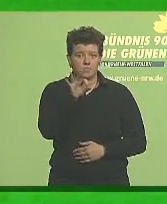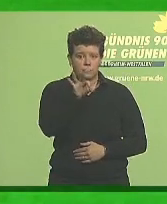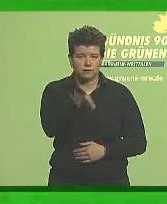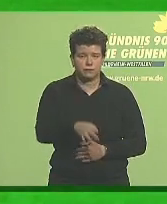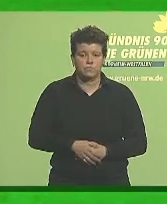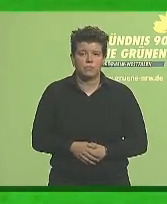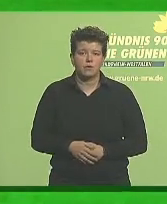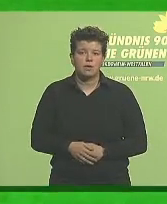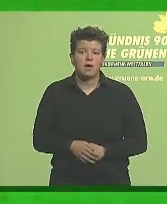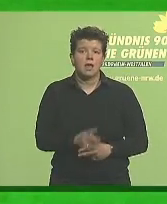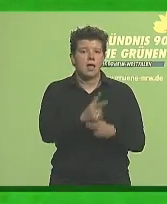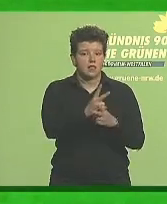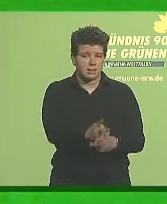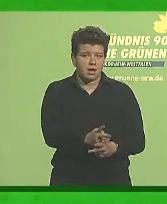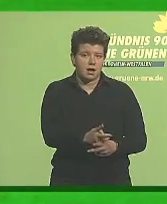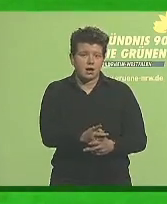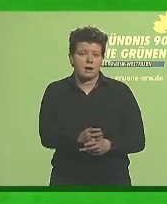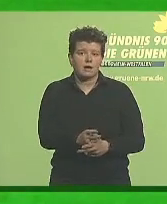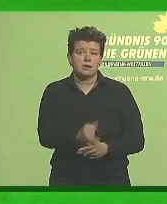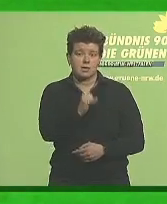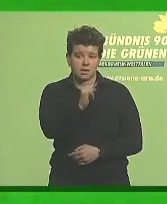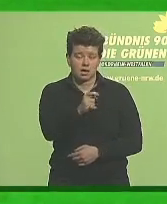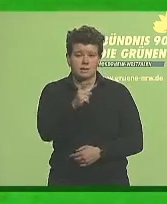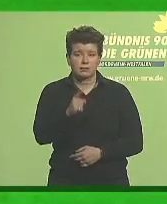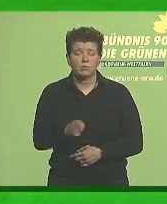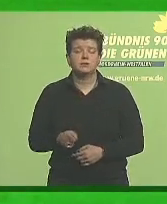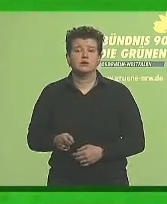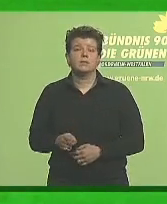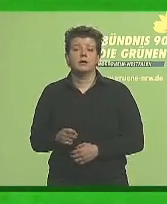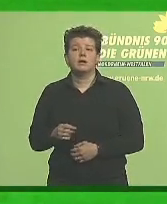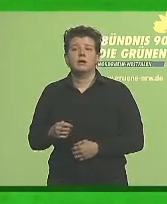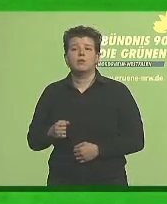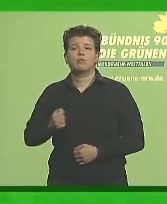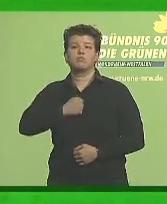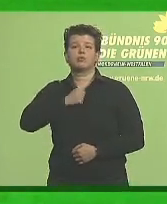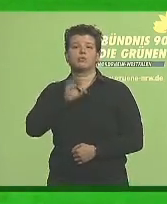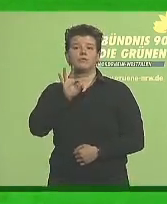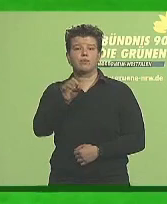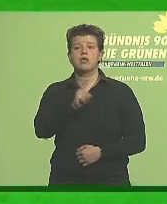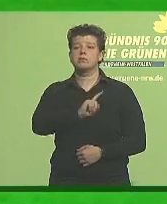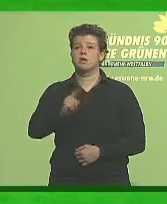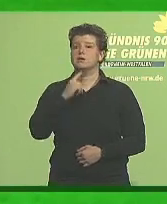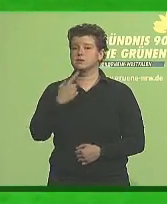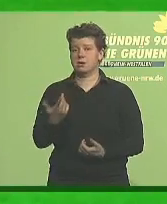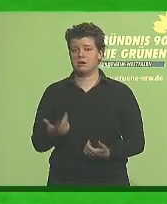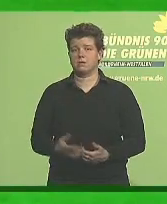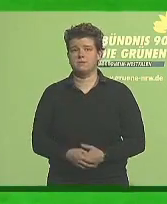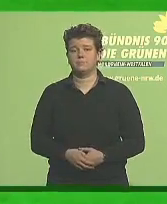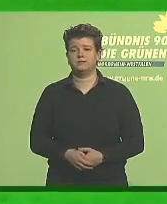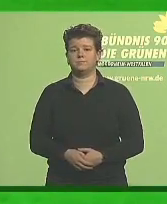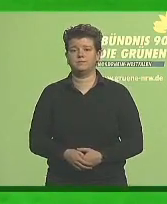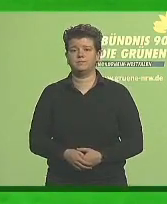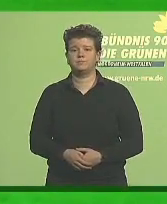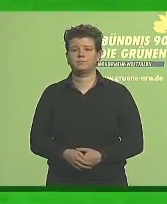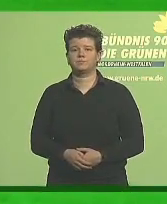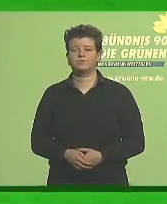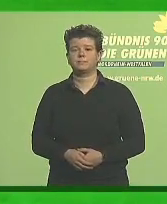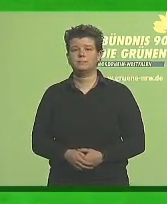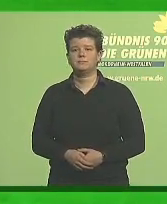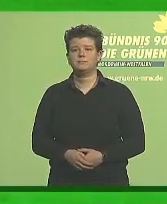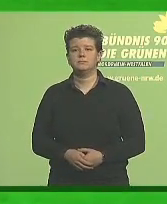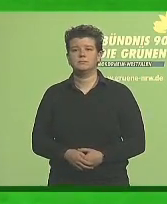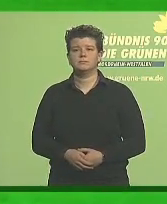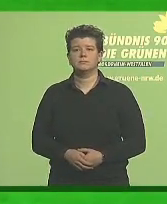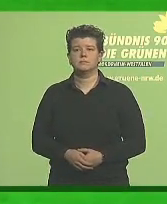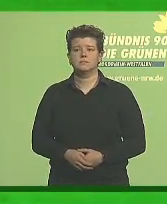haben, Nein zu sagen. Das auszutarieren, auch mit uns in Gorleben, ich verlasse mich darauf, dass ich